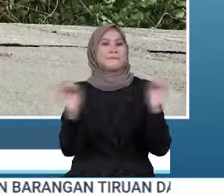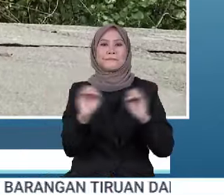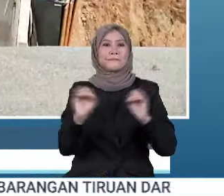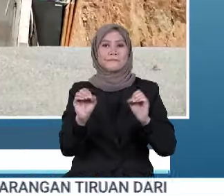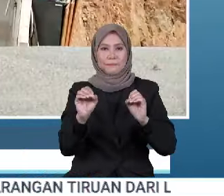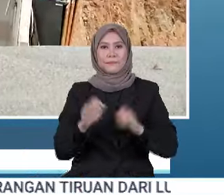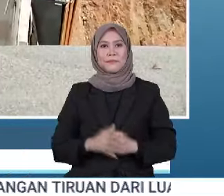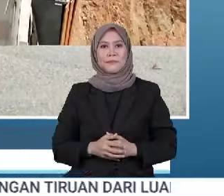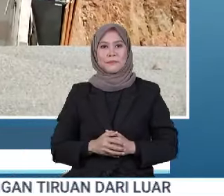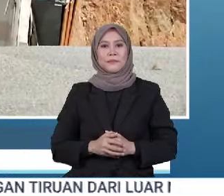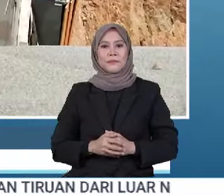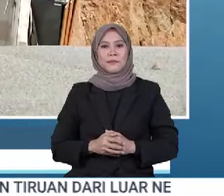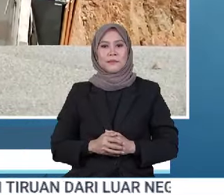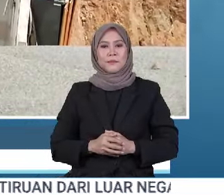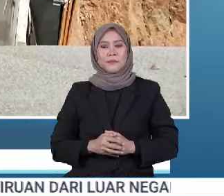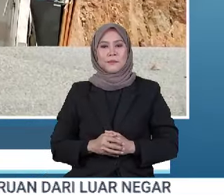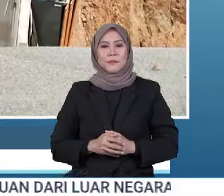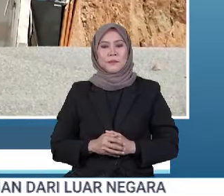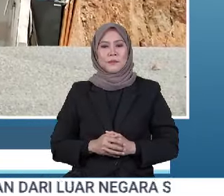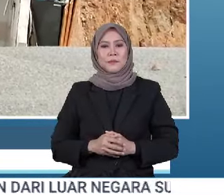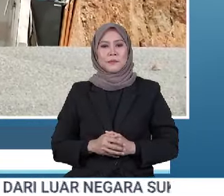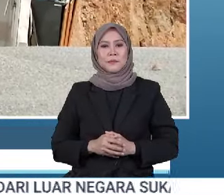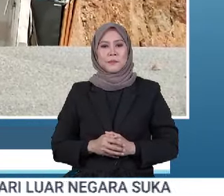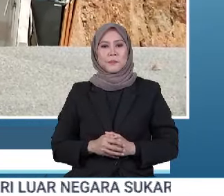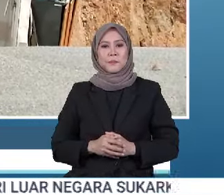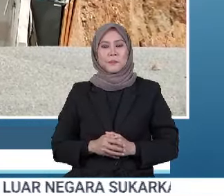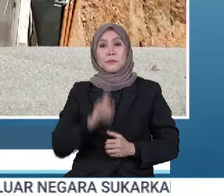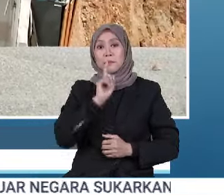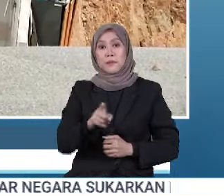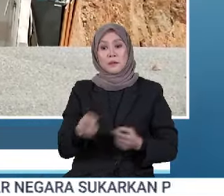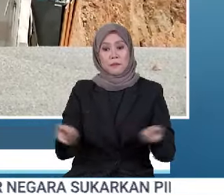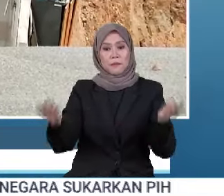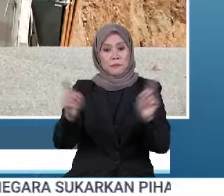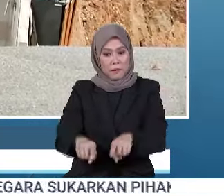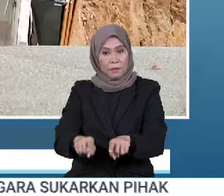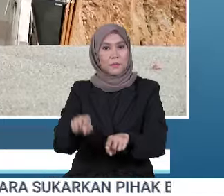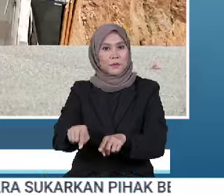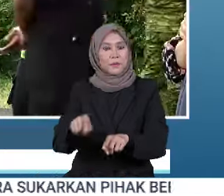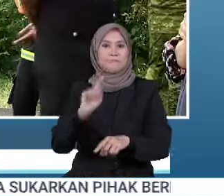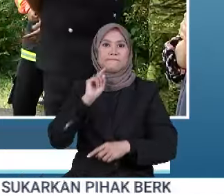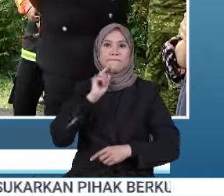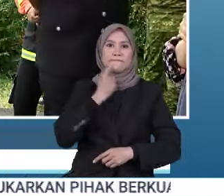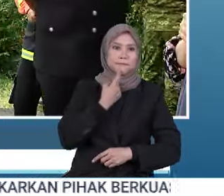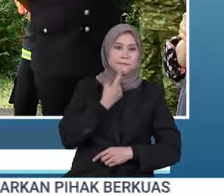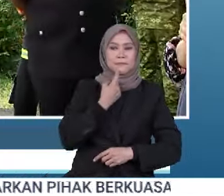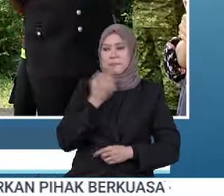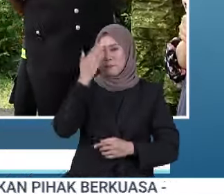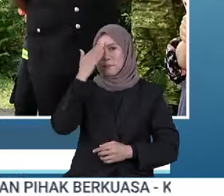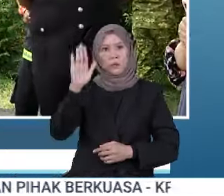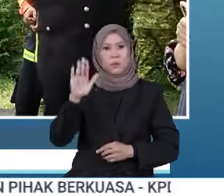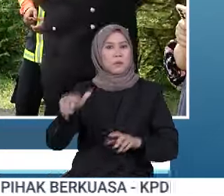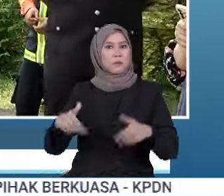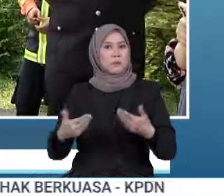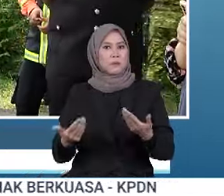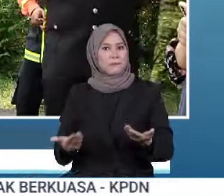jadi memandangkan kejadian tu agak serius kita pun tak tahu sej